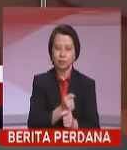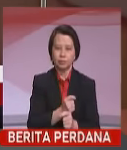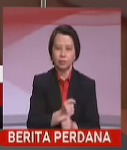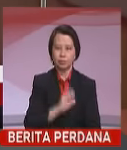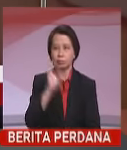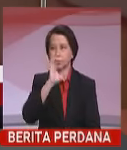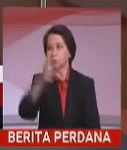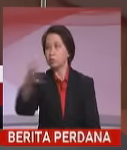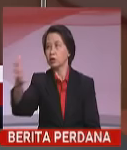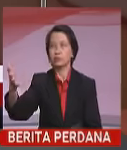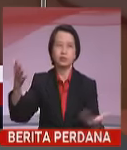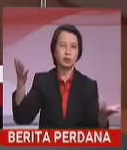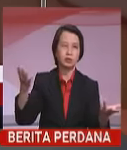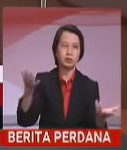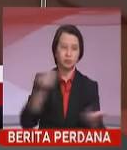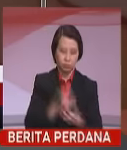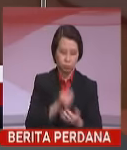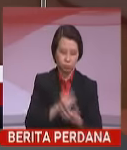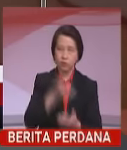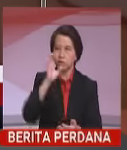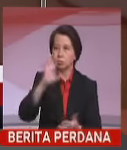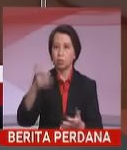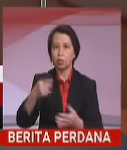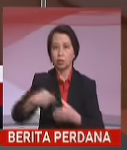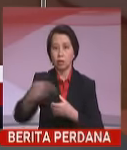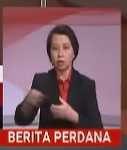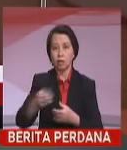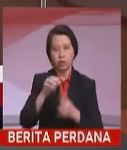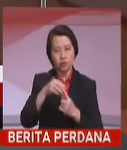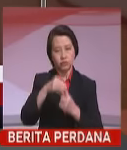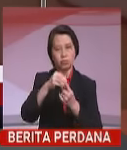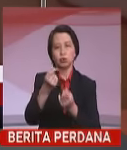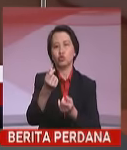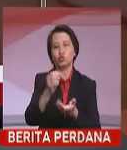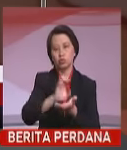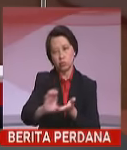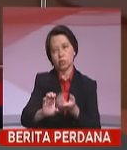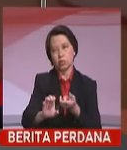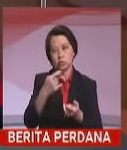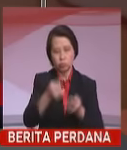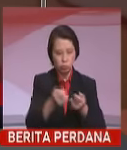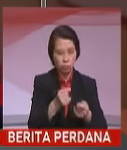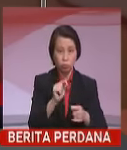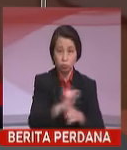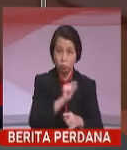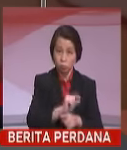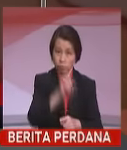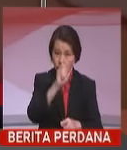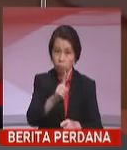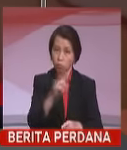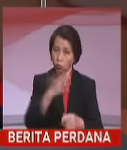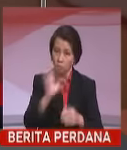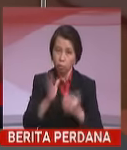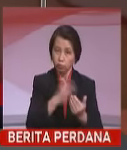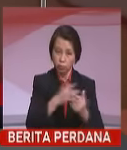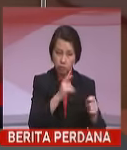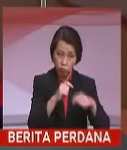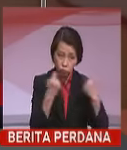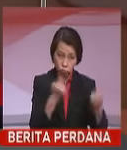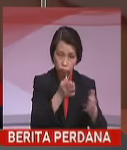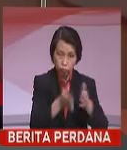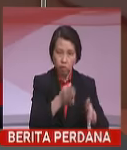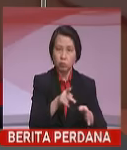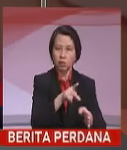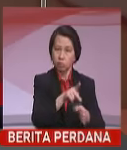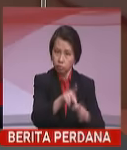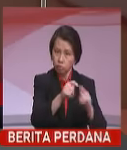cari mana duit tu sendiri, especially cash money. Sebab untuk nak menguruskan satu team tu, it's not that easy because kita professional